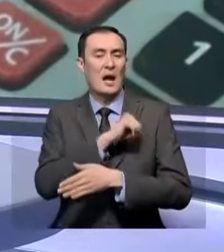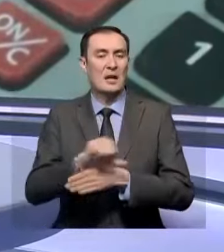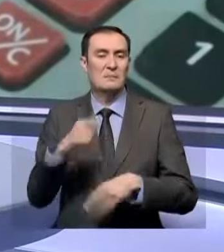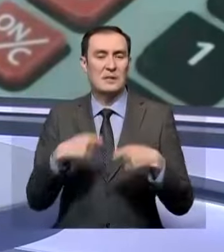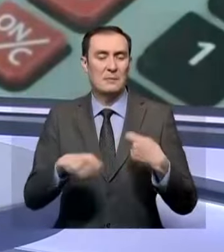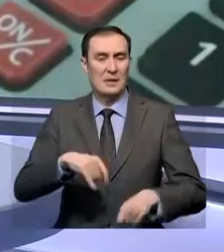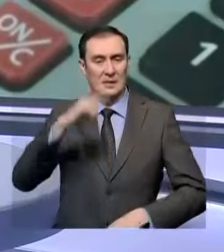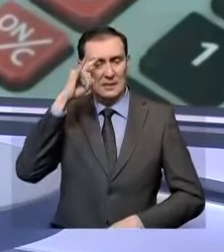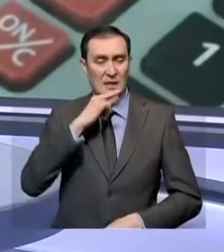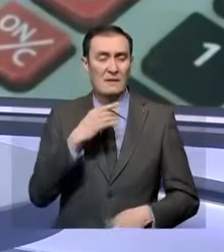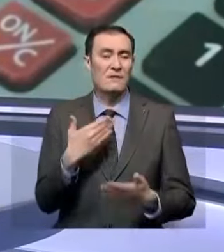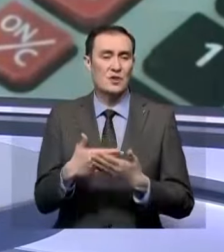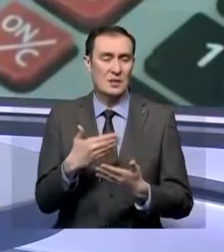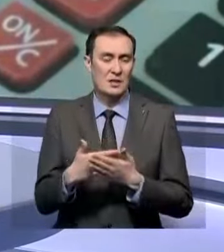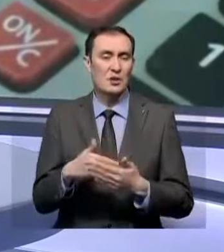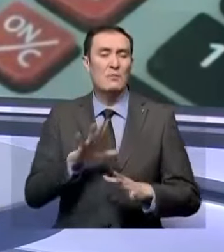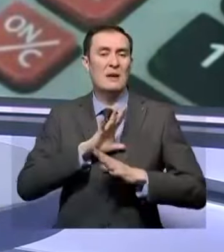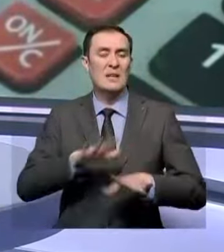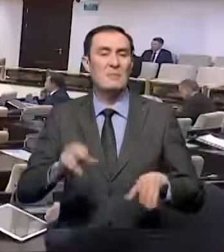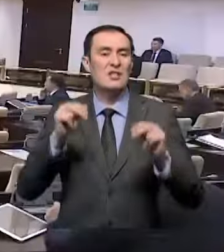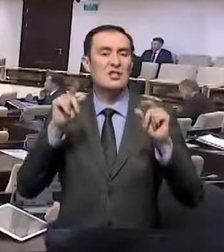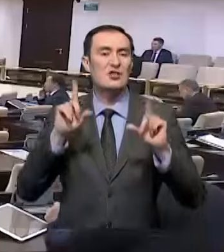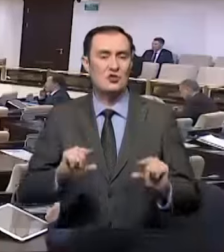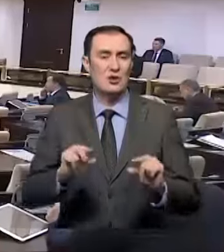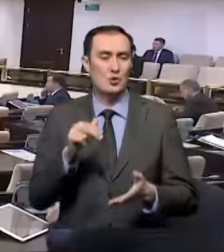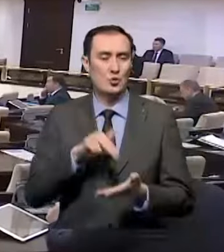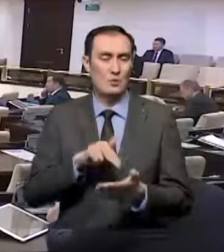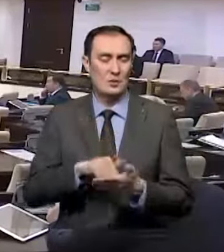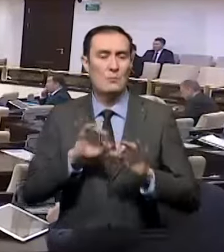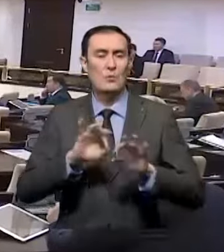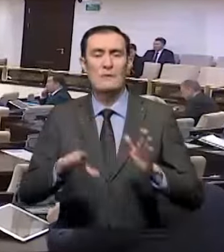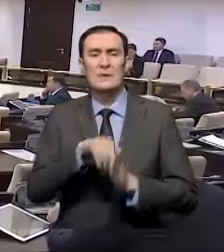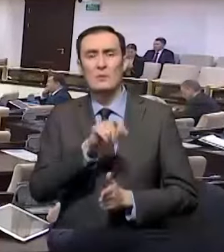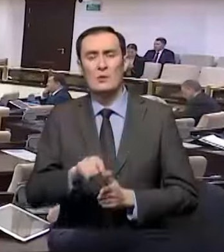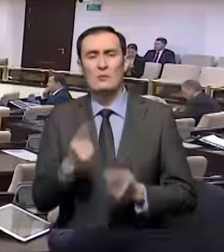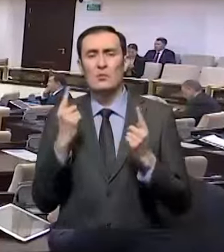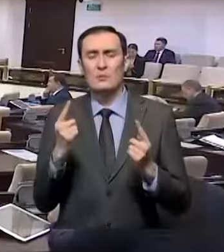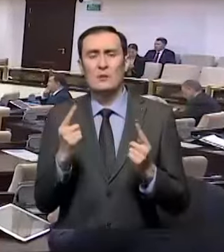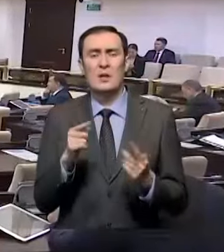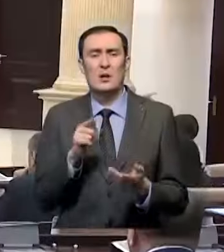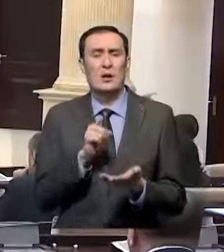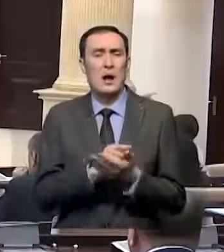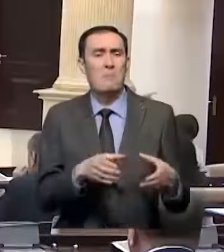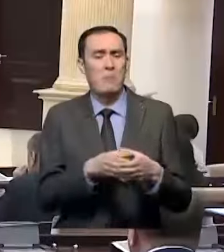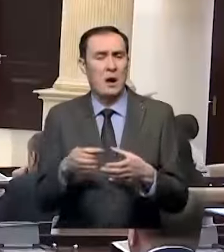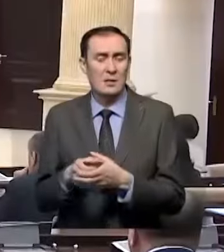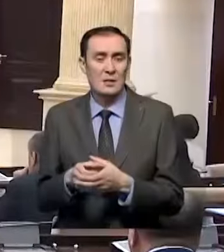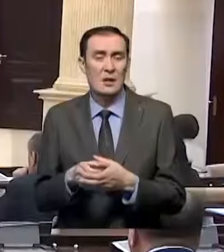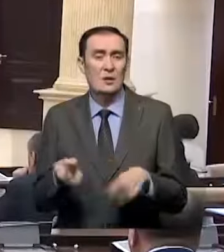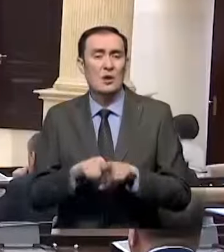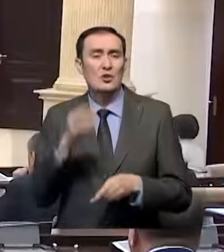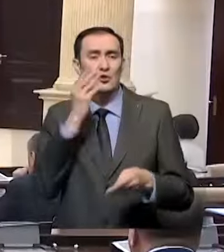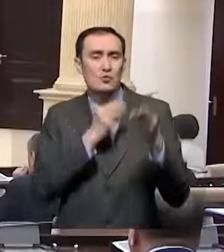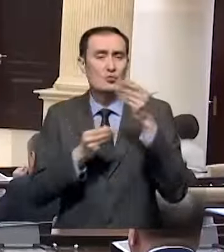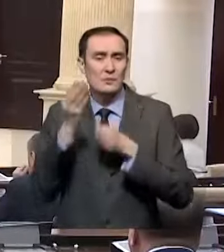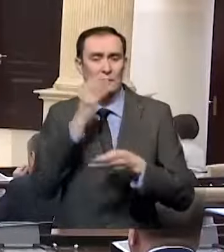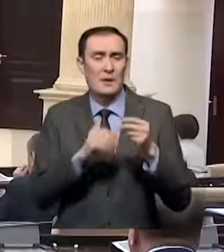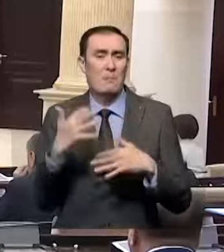позициями Казахстана и, в частности, исключит занижение цен. По словам депутатов, некоторые крупные налогоплательщики создали